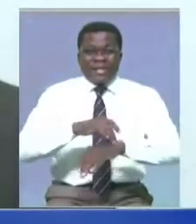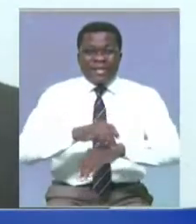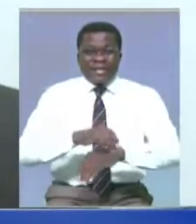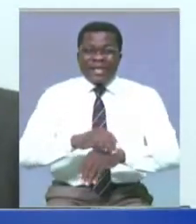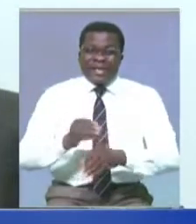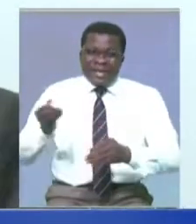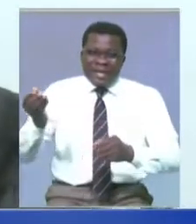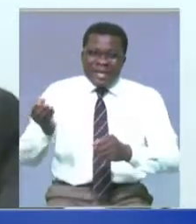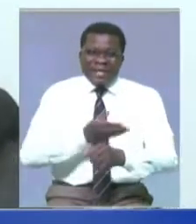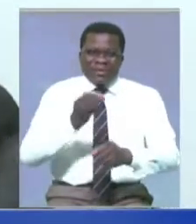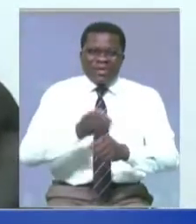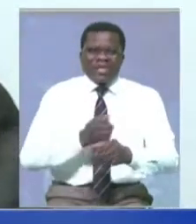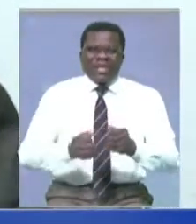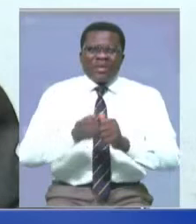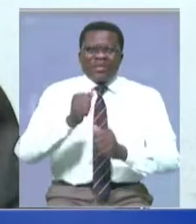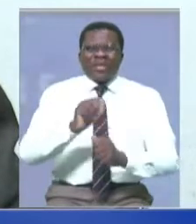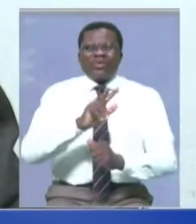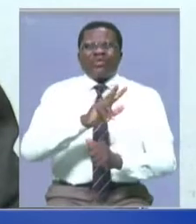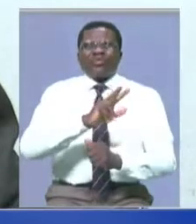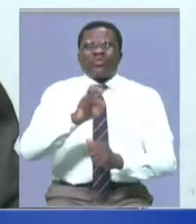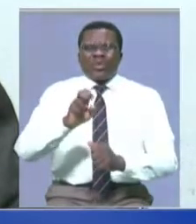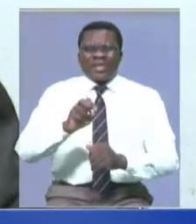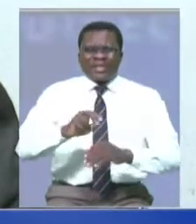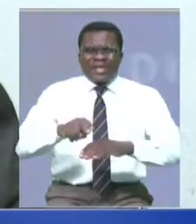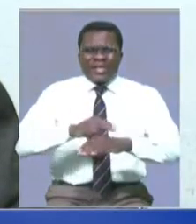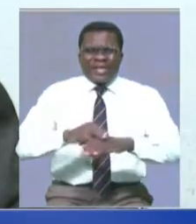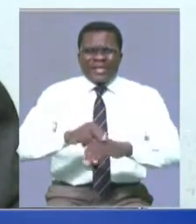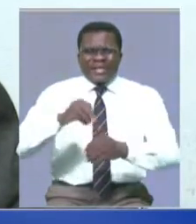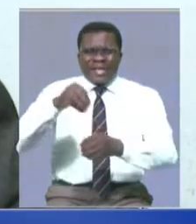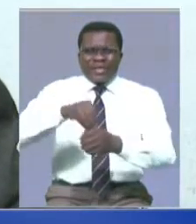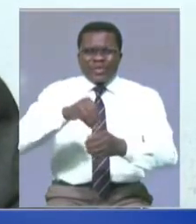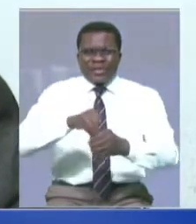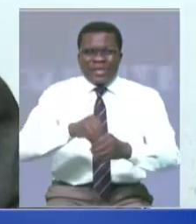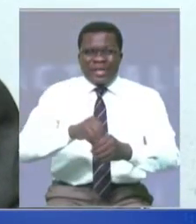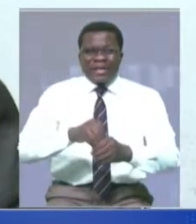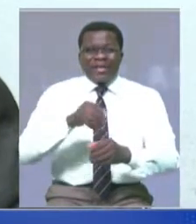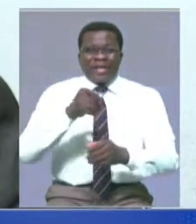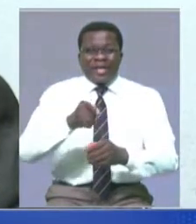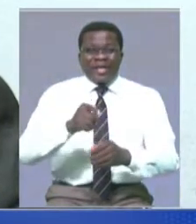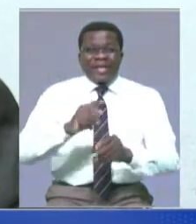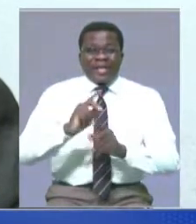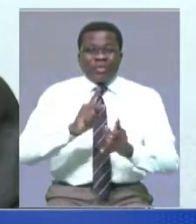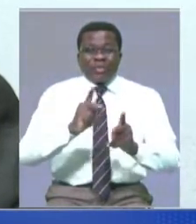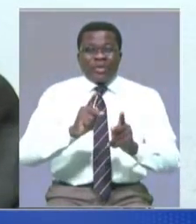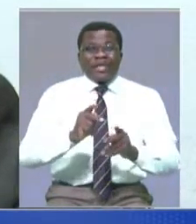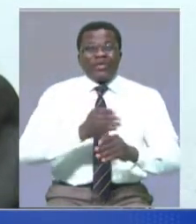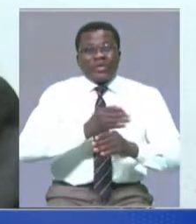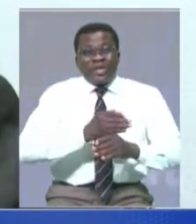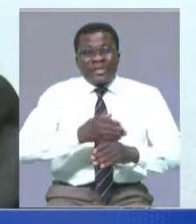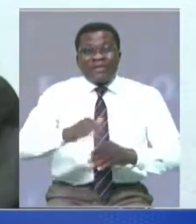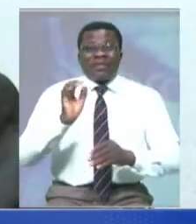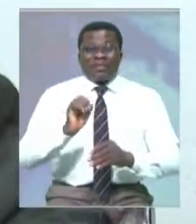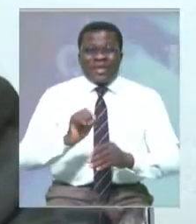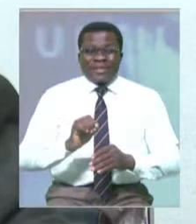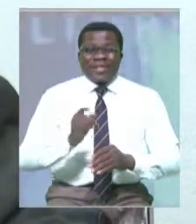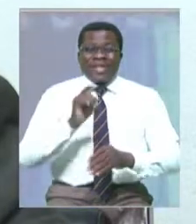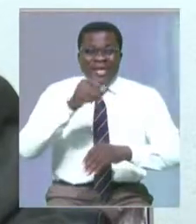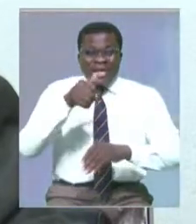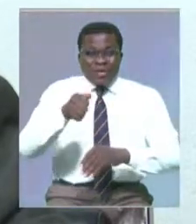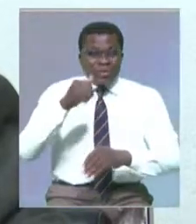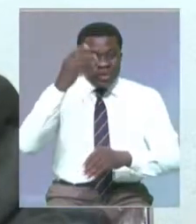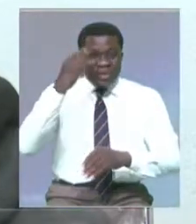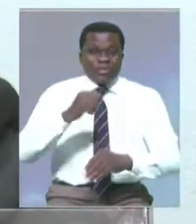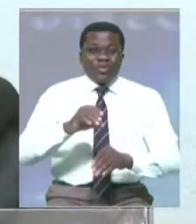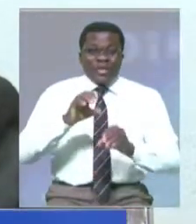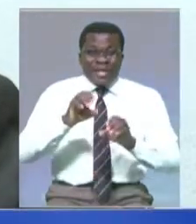délogé près de 300 hectares de terre et a mis les populations, les communautés dans la précarité parce que ces terres-là, c'est les terres qu'eux,